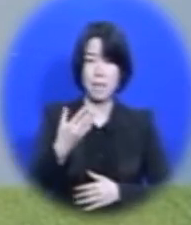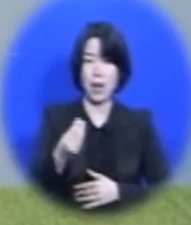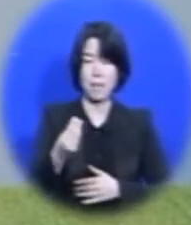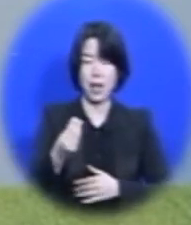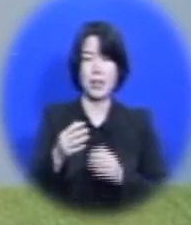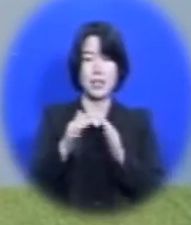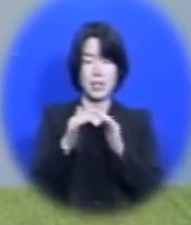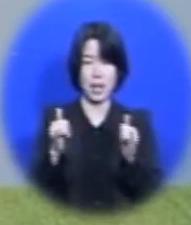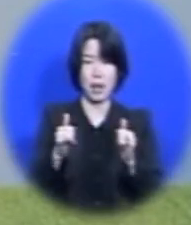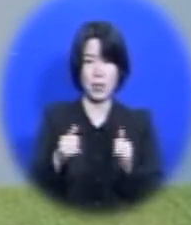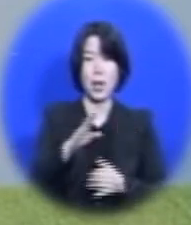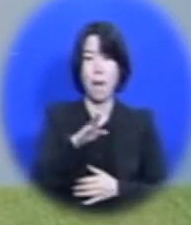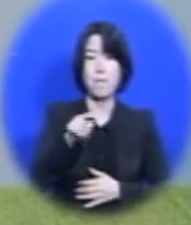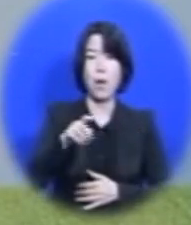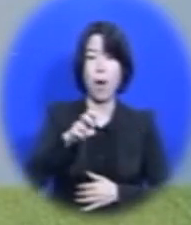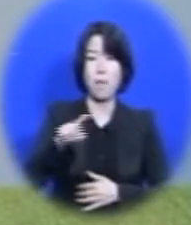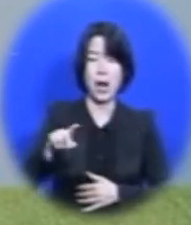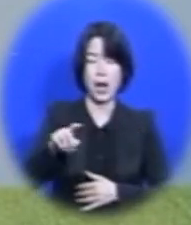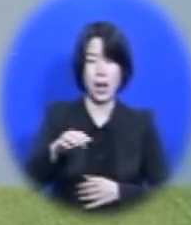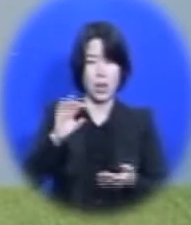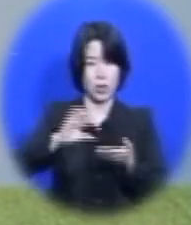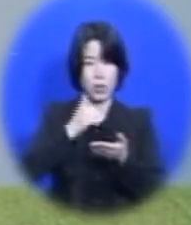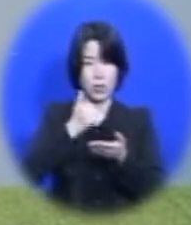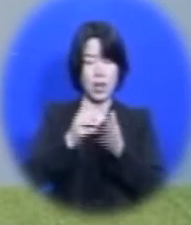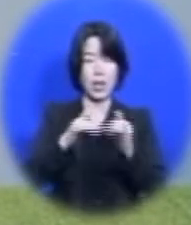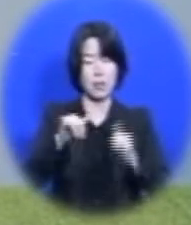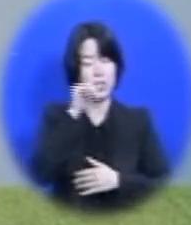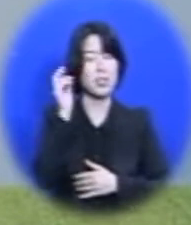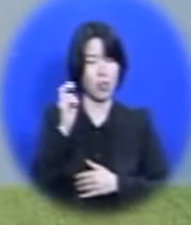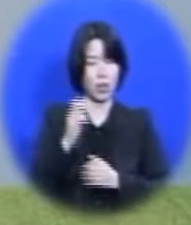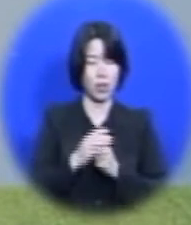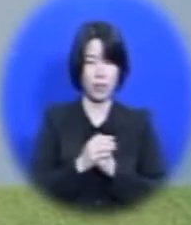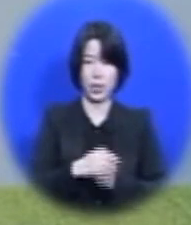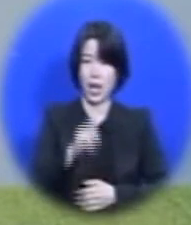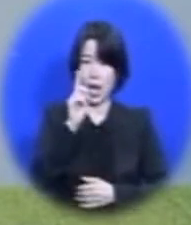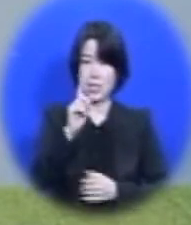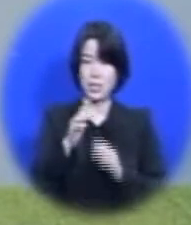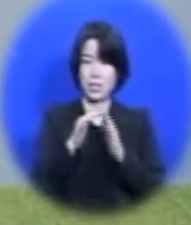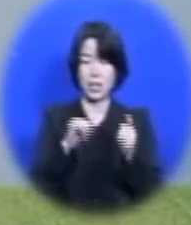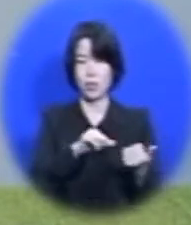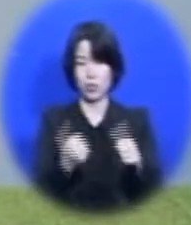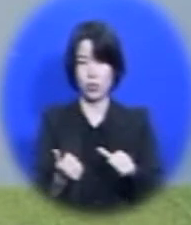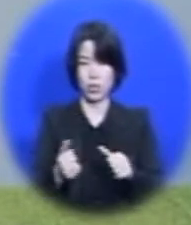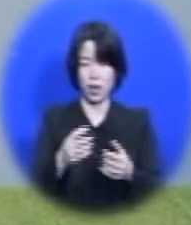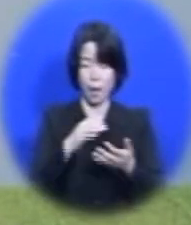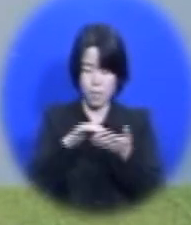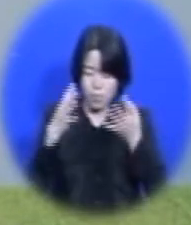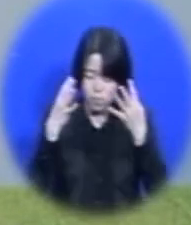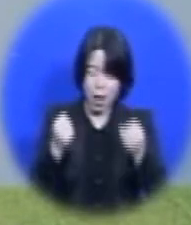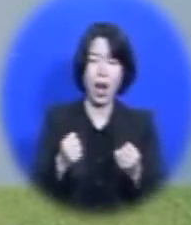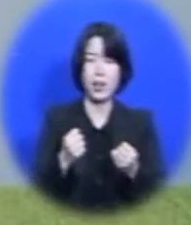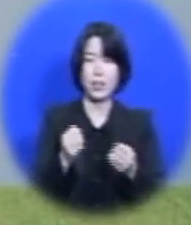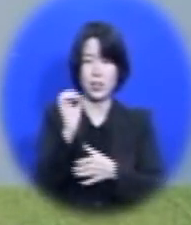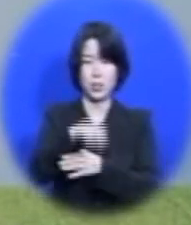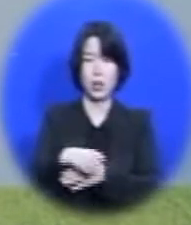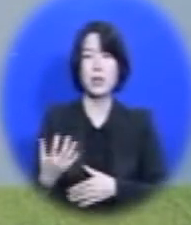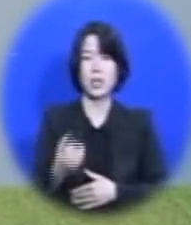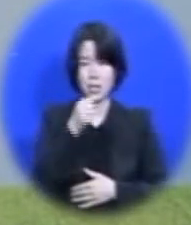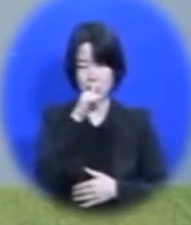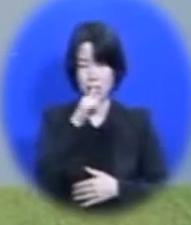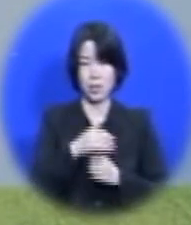버마에 있으리라고 추정하고 있습니다. 한 사람이 죽으니까 수많은 열매가